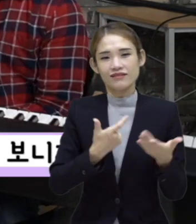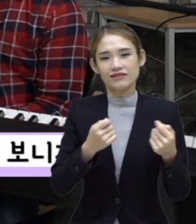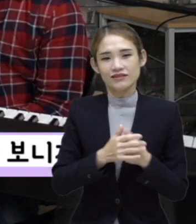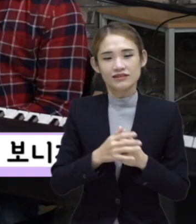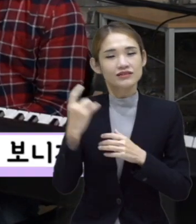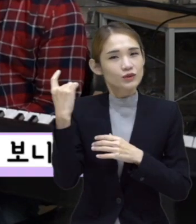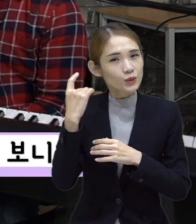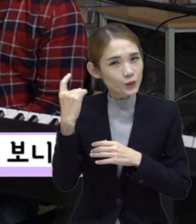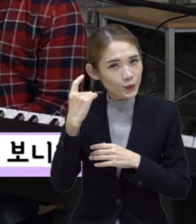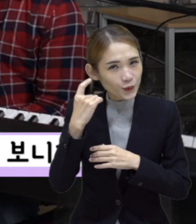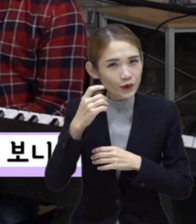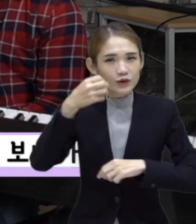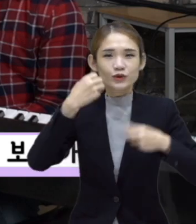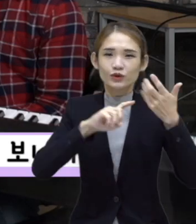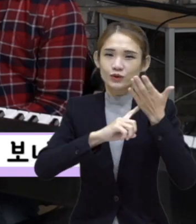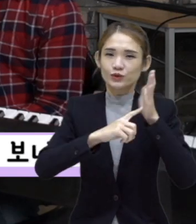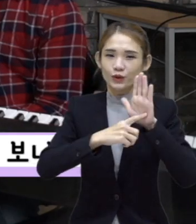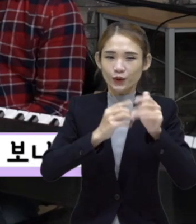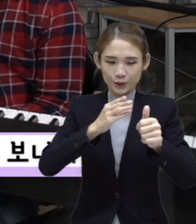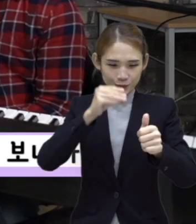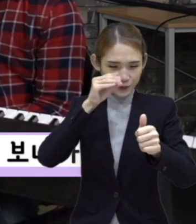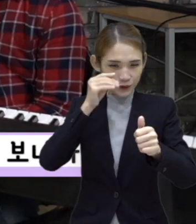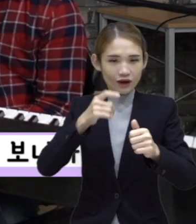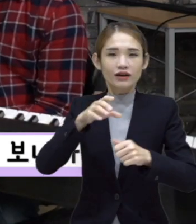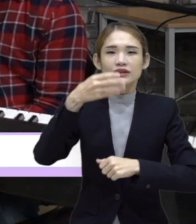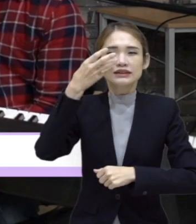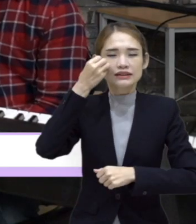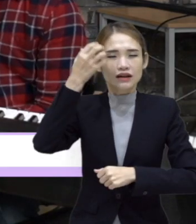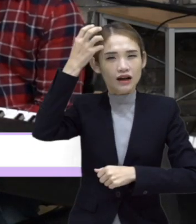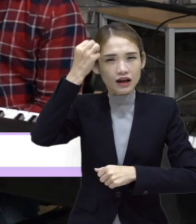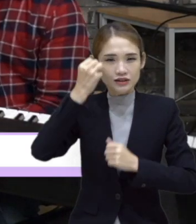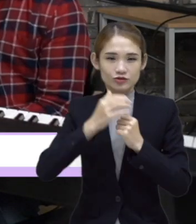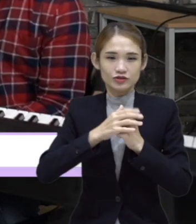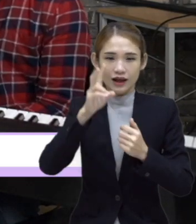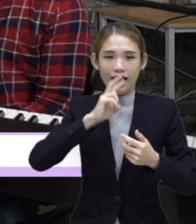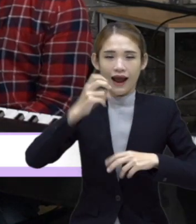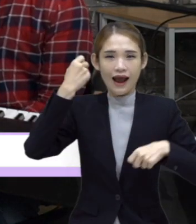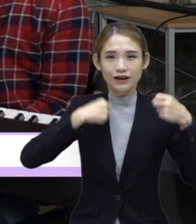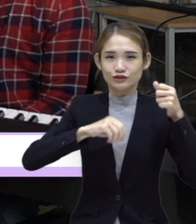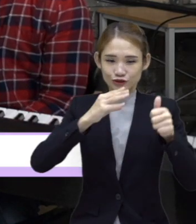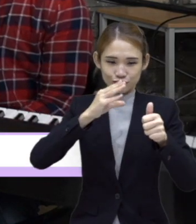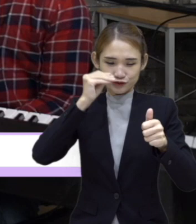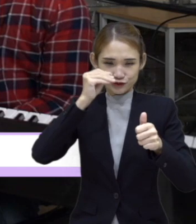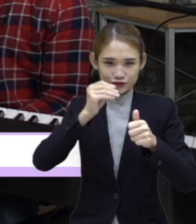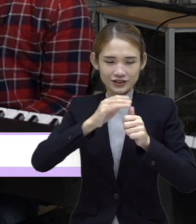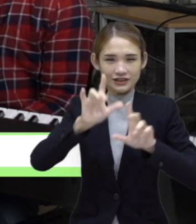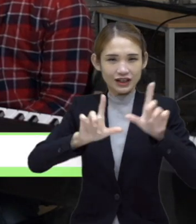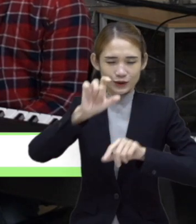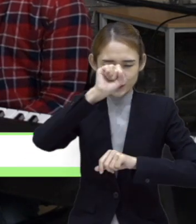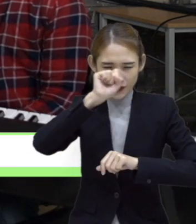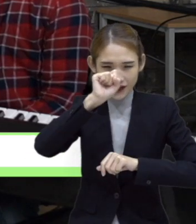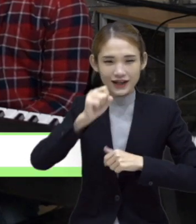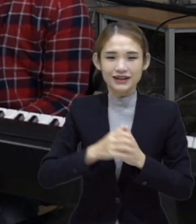막 소리로 막 흉내내고 듣고 카피하고 이런 게 익숙하다 보니까 어. 저희가 또 막 가수 흉내 네. 이런 것도 되게 좋아하거든요.